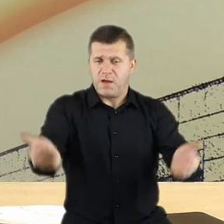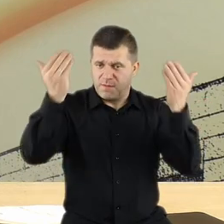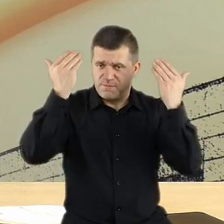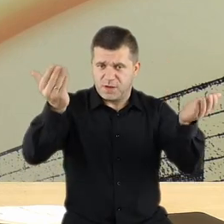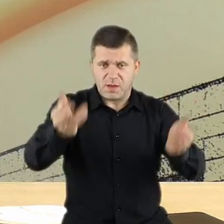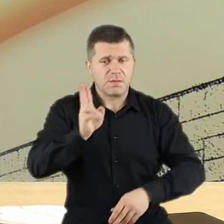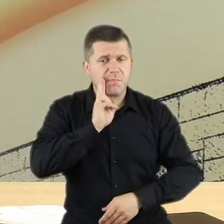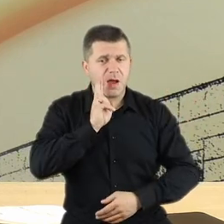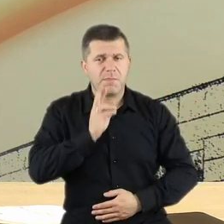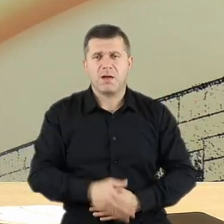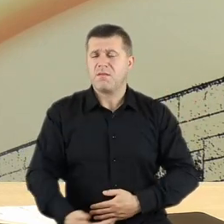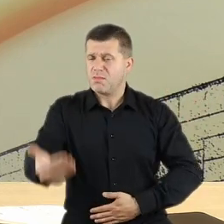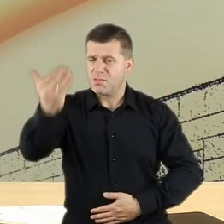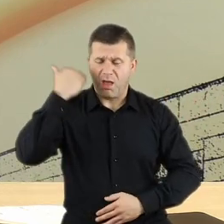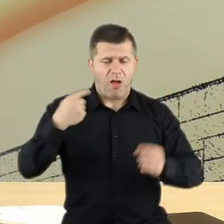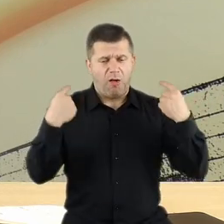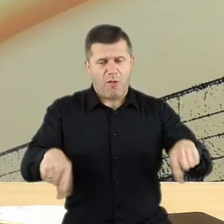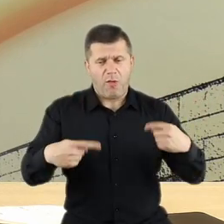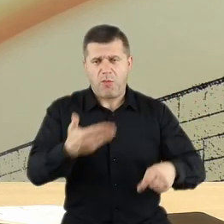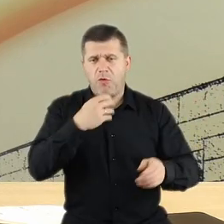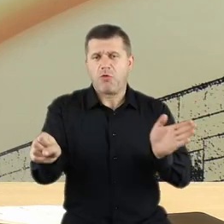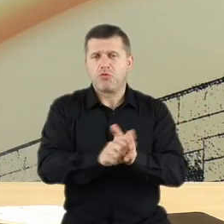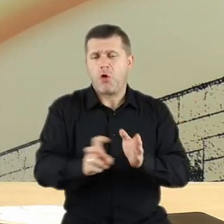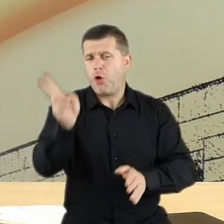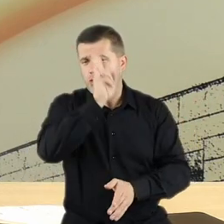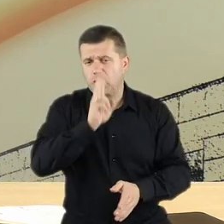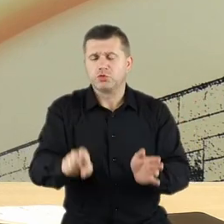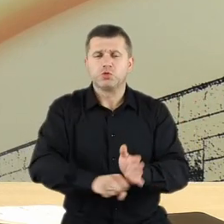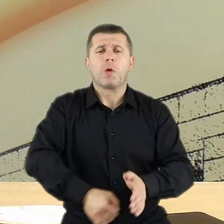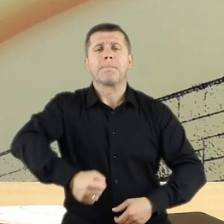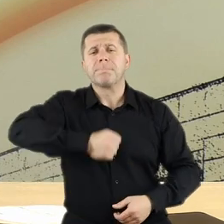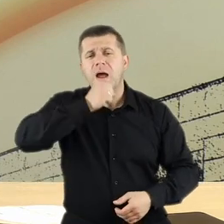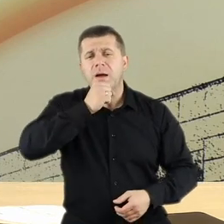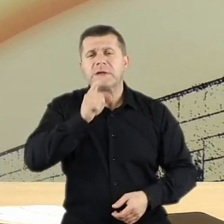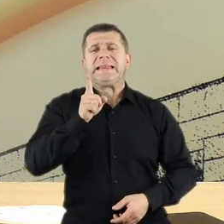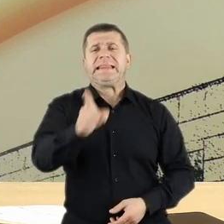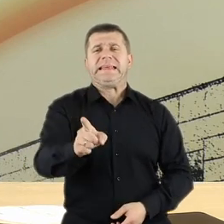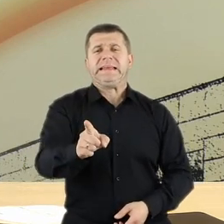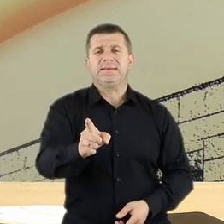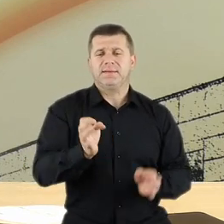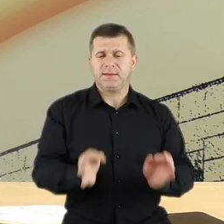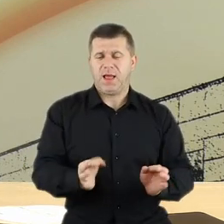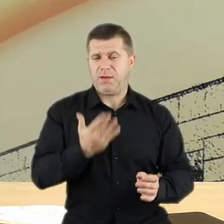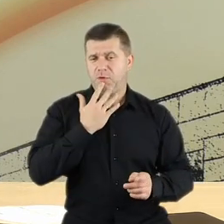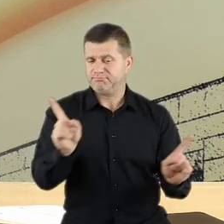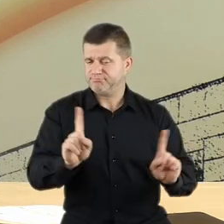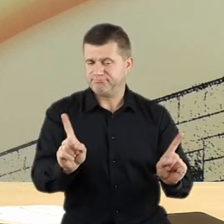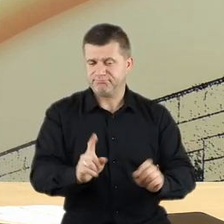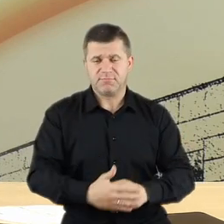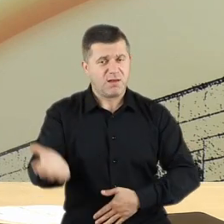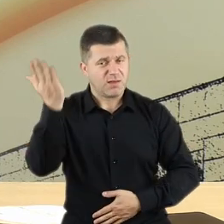mama dawniej nie mówiło się do rodziców czy do babci na ty tak jak w tej chwili mówimy